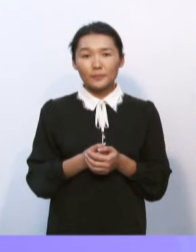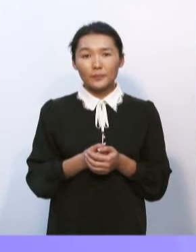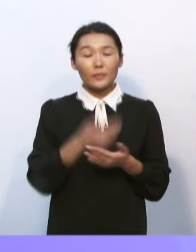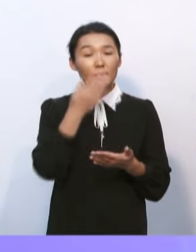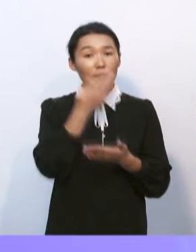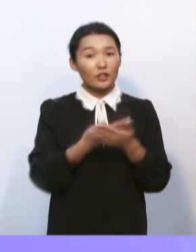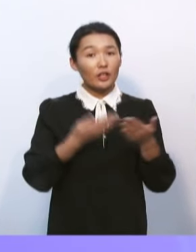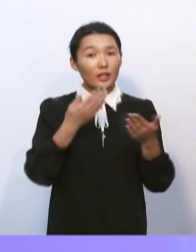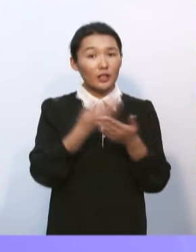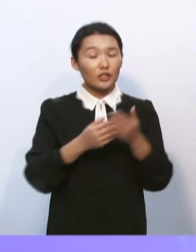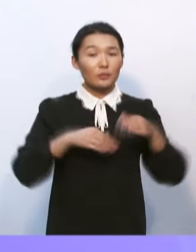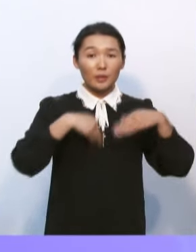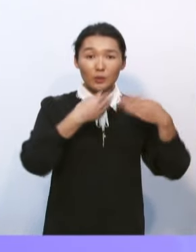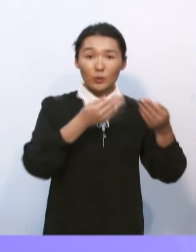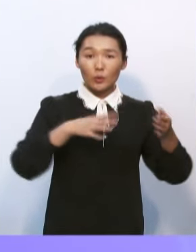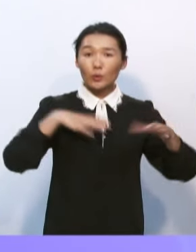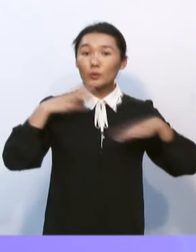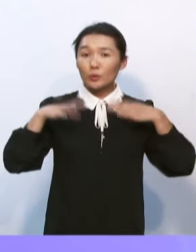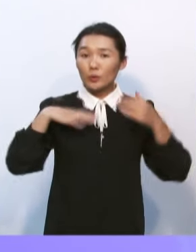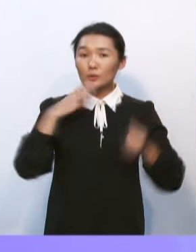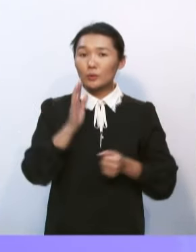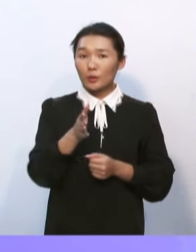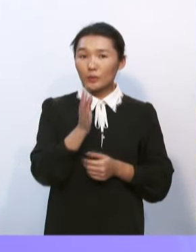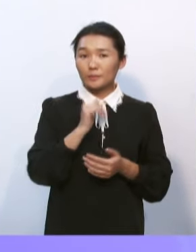кеңеш берүүгө көнүгөсүңөр.